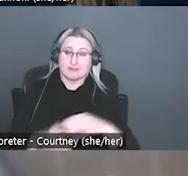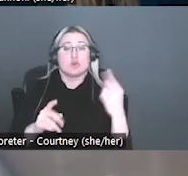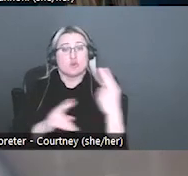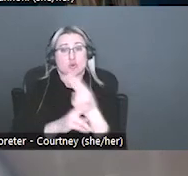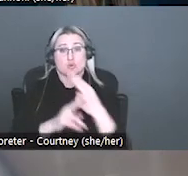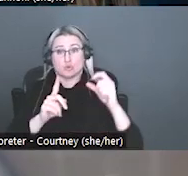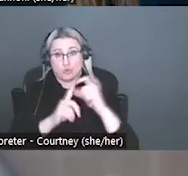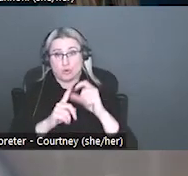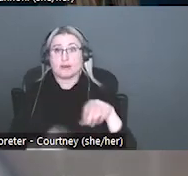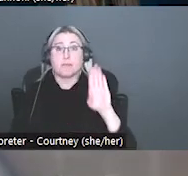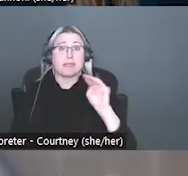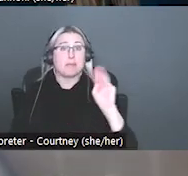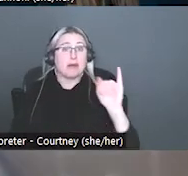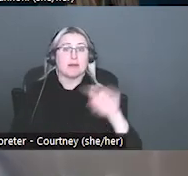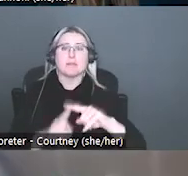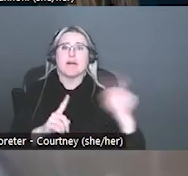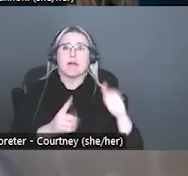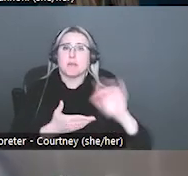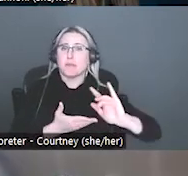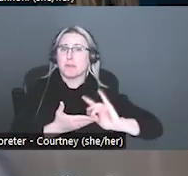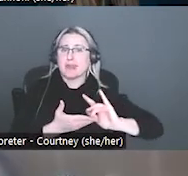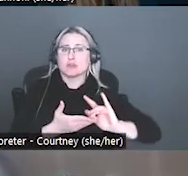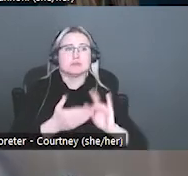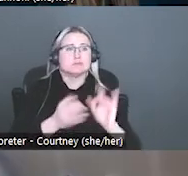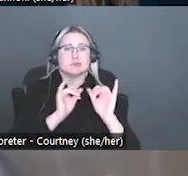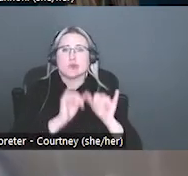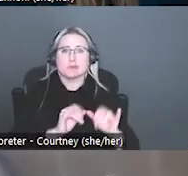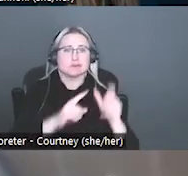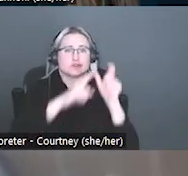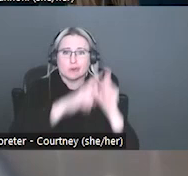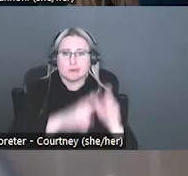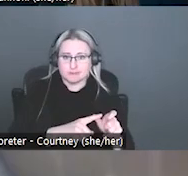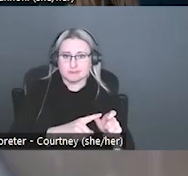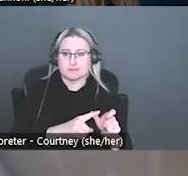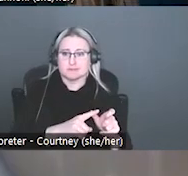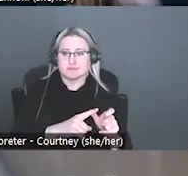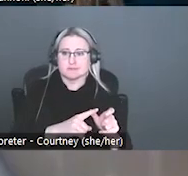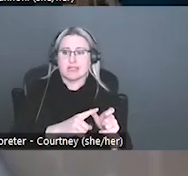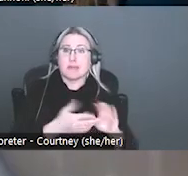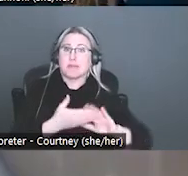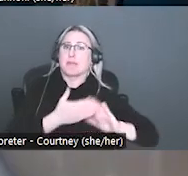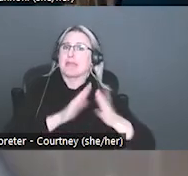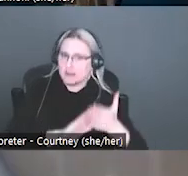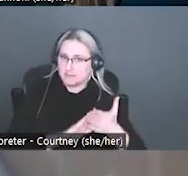il s'agit donc pour nous de répliquer avec ce mouvement, un mouvement,